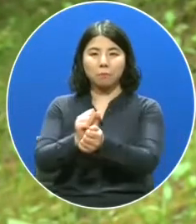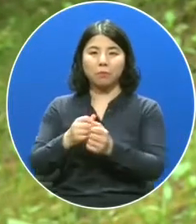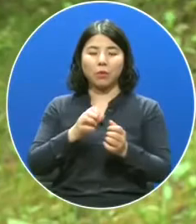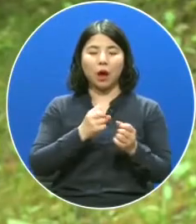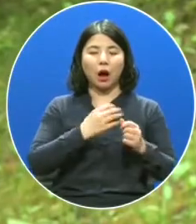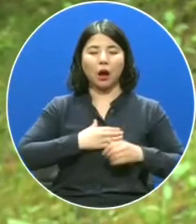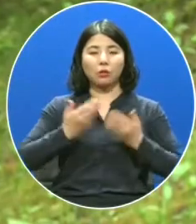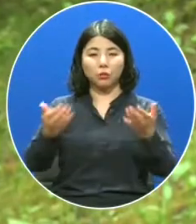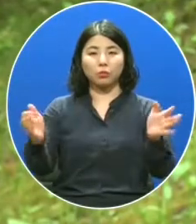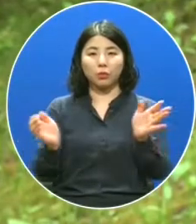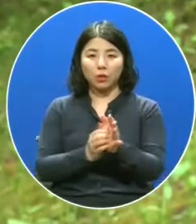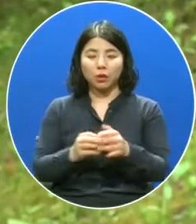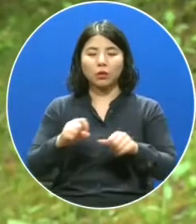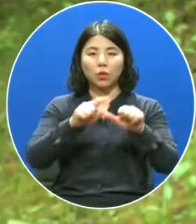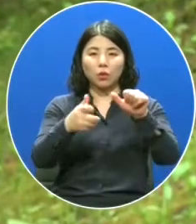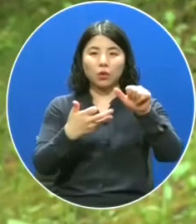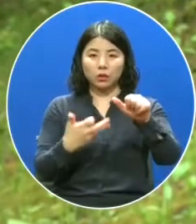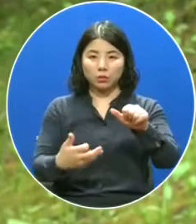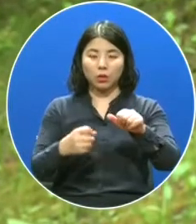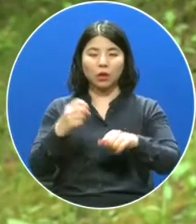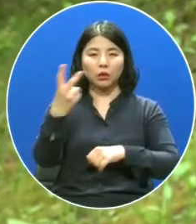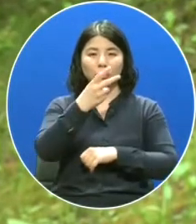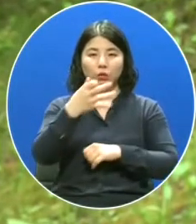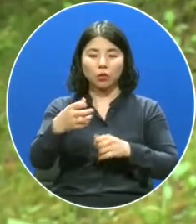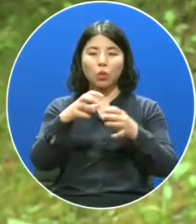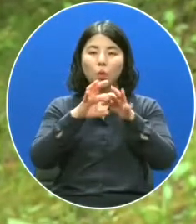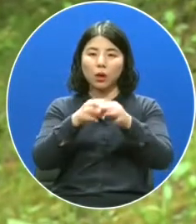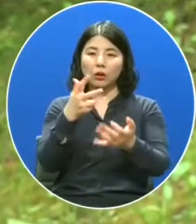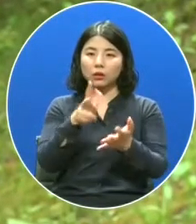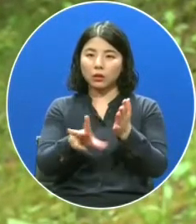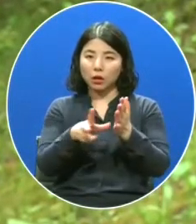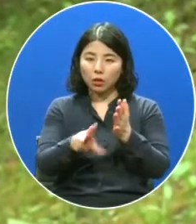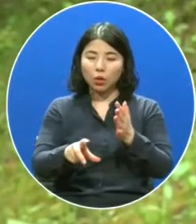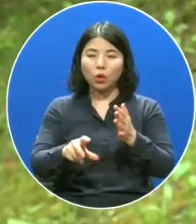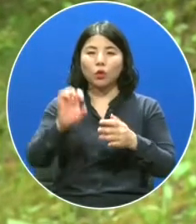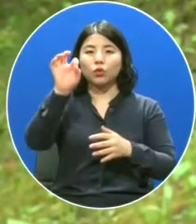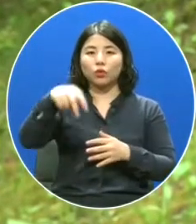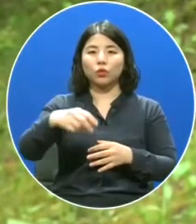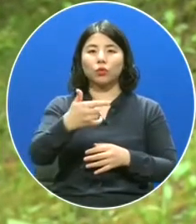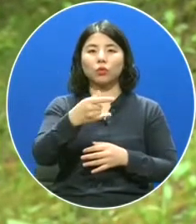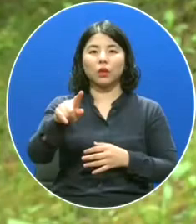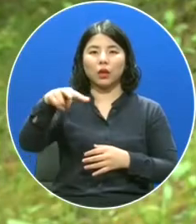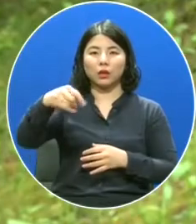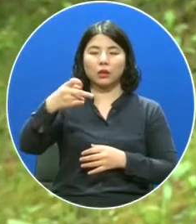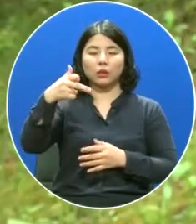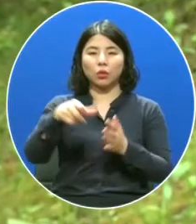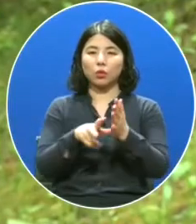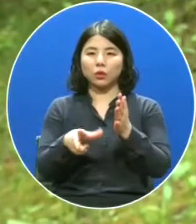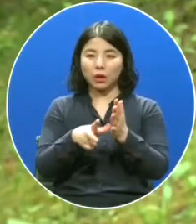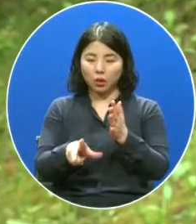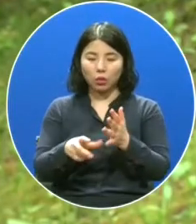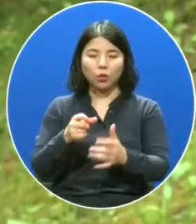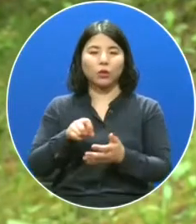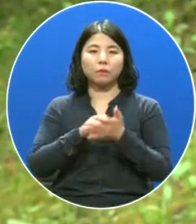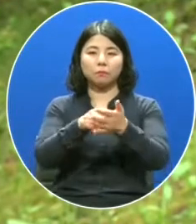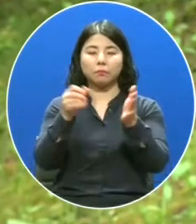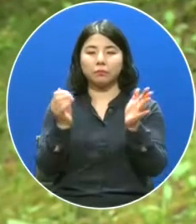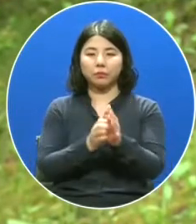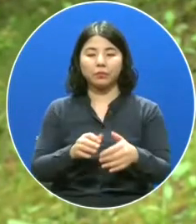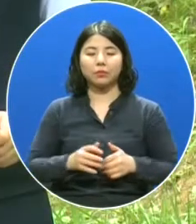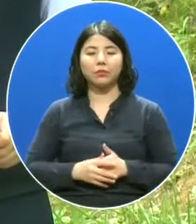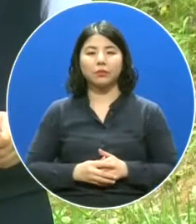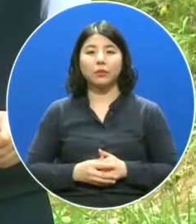알려졌고 2011년에는 5.18 민주화운동 관련 자료들이 유네스코 세계기록문화유산으로 등재되기도 했습니다.